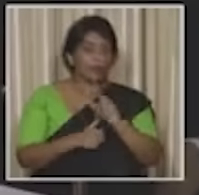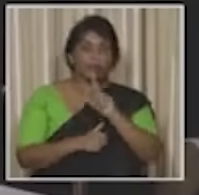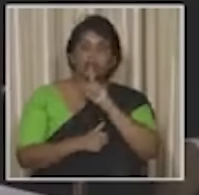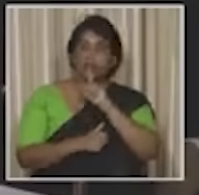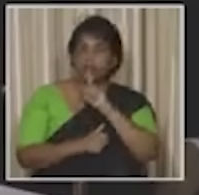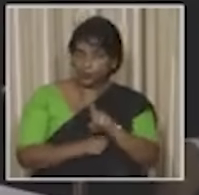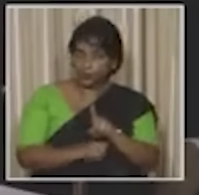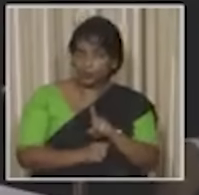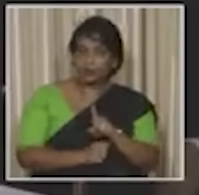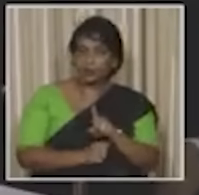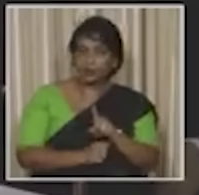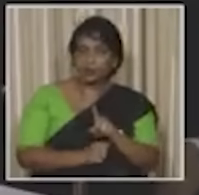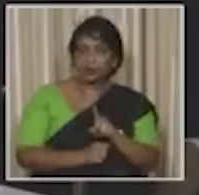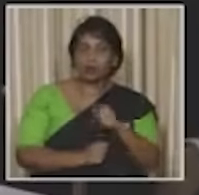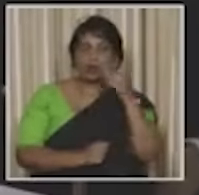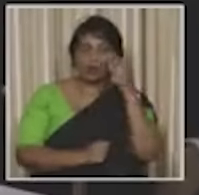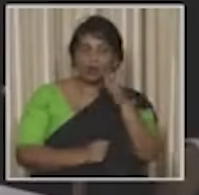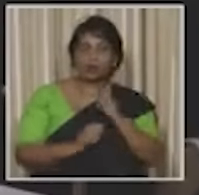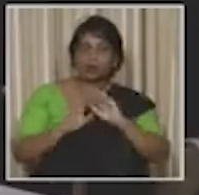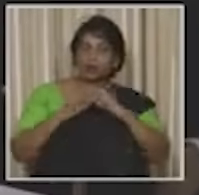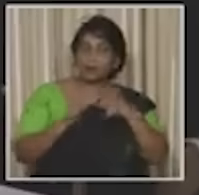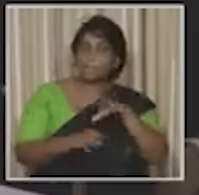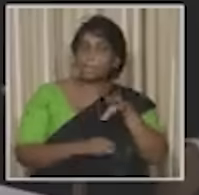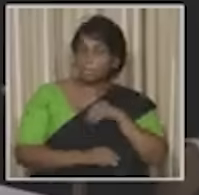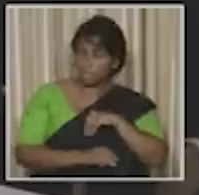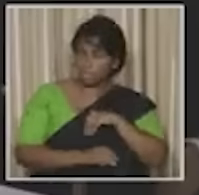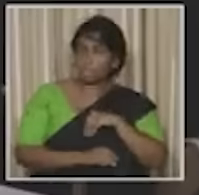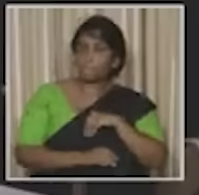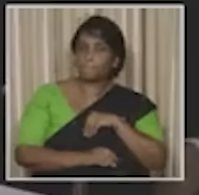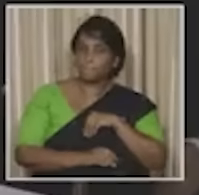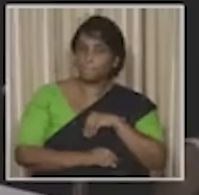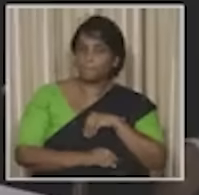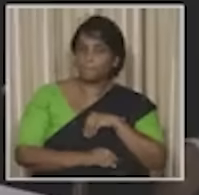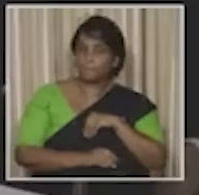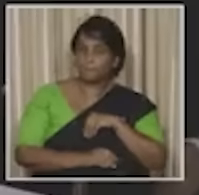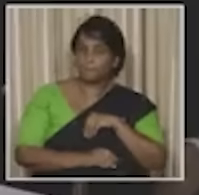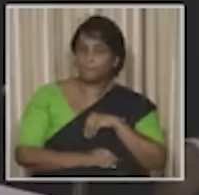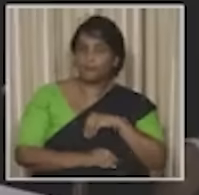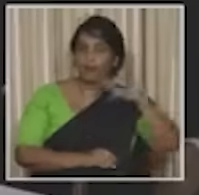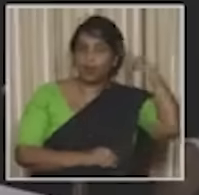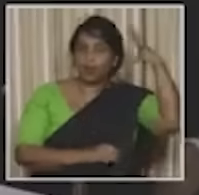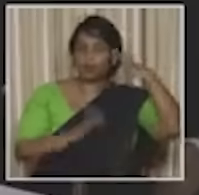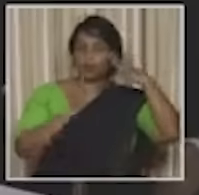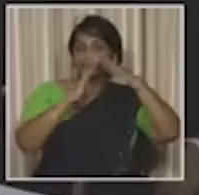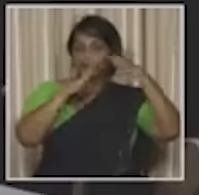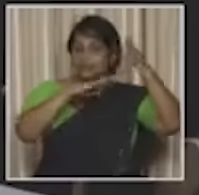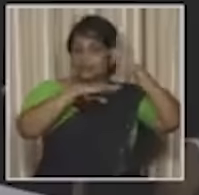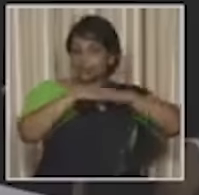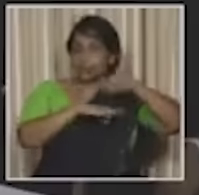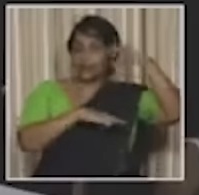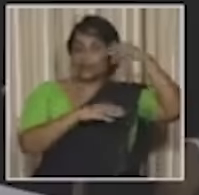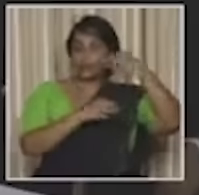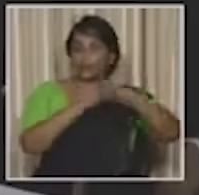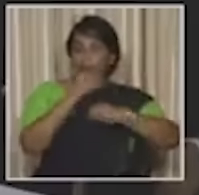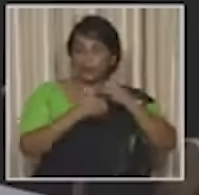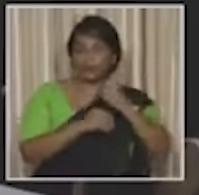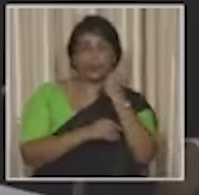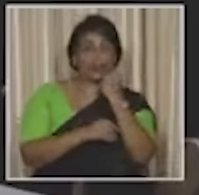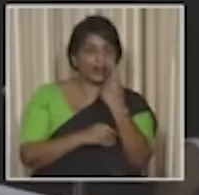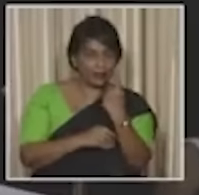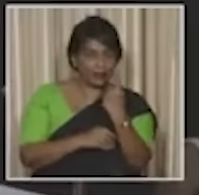පස්සේ තමුන්නාසලා කවුරු හරි පිළිගන්නවද සෝලා පව සූර්ය බලයෙන් විදුලි නිෂ්පාදනය කරන